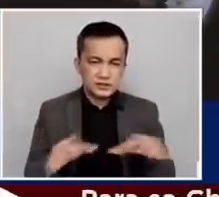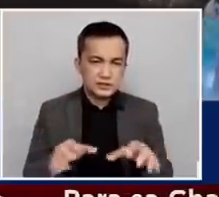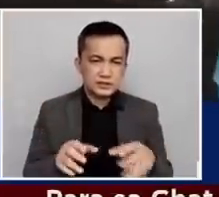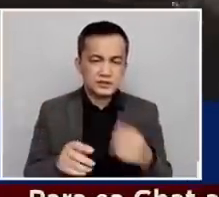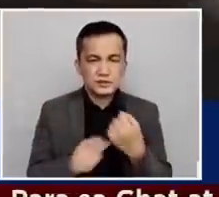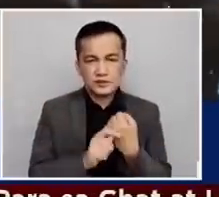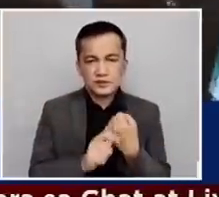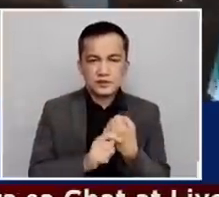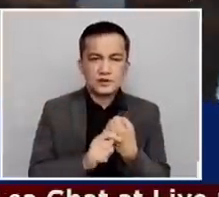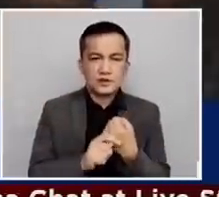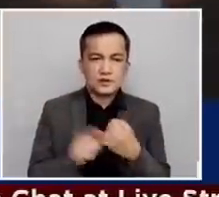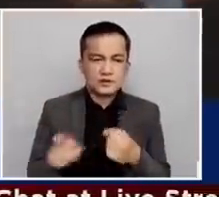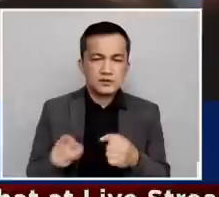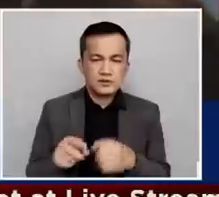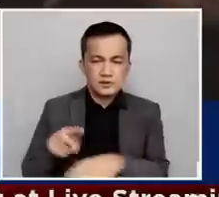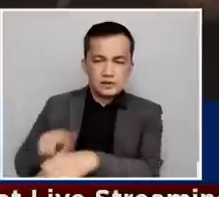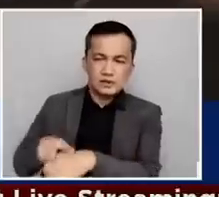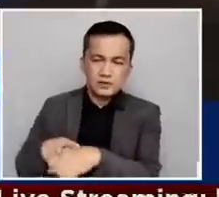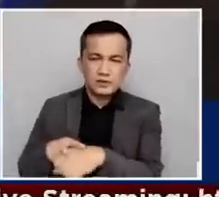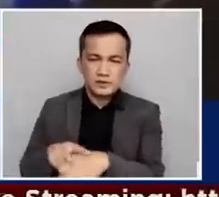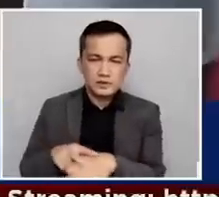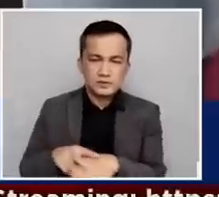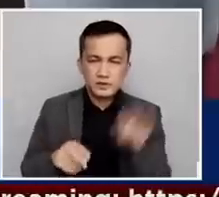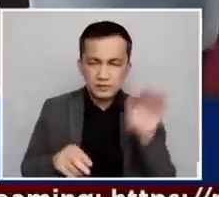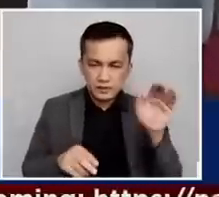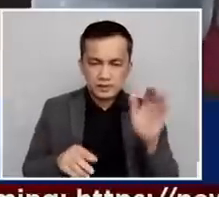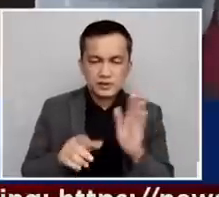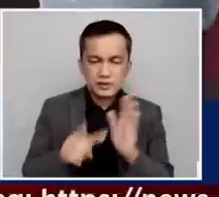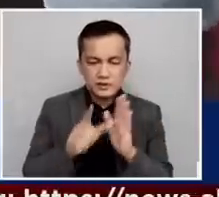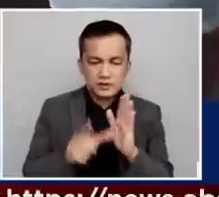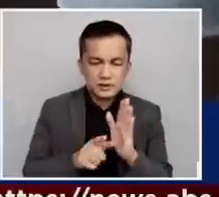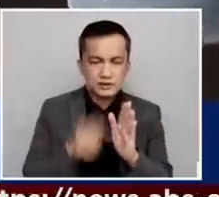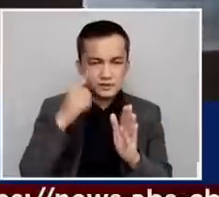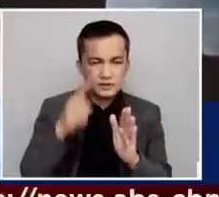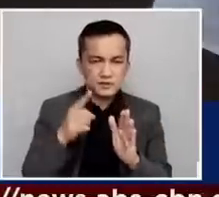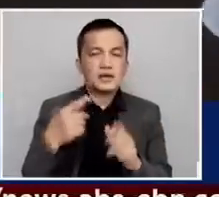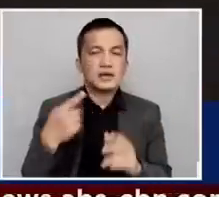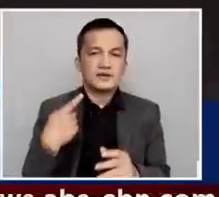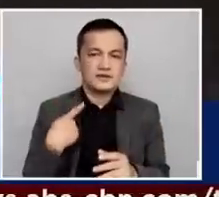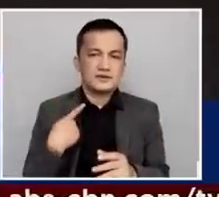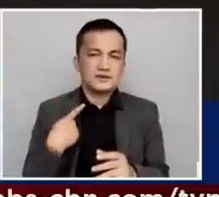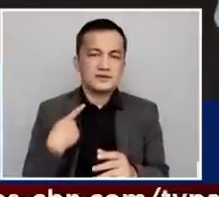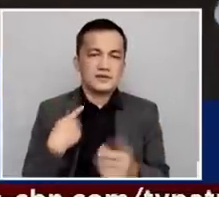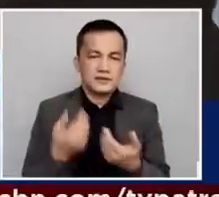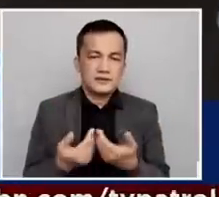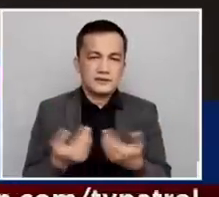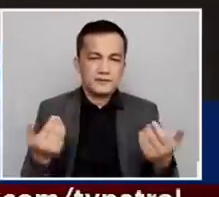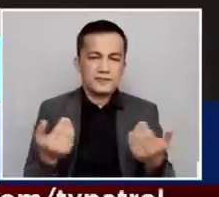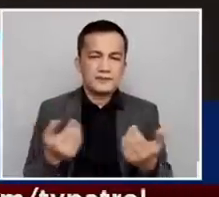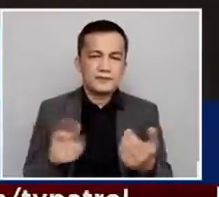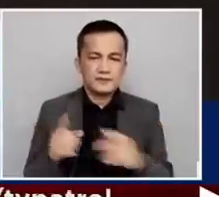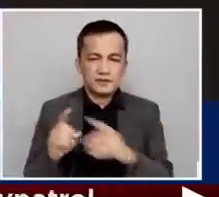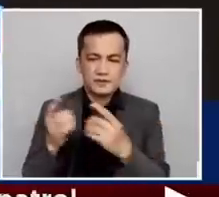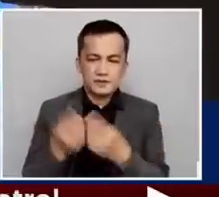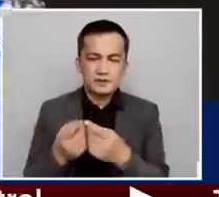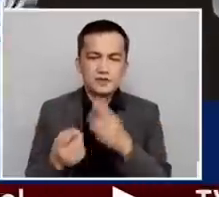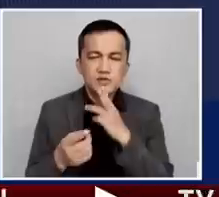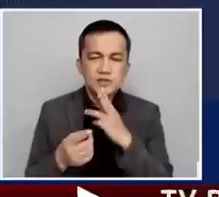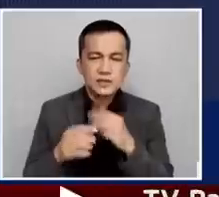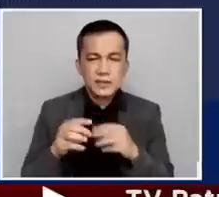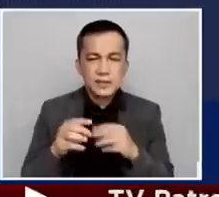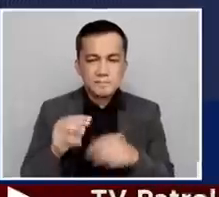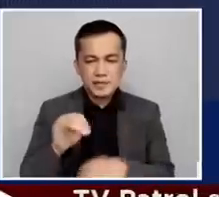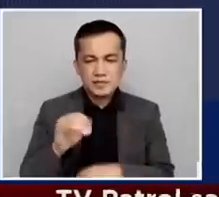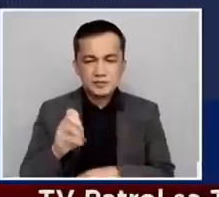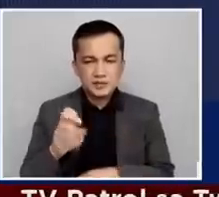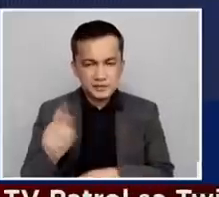pansamantala habang nakabinbin pa mga panukalang batas para sa pagkakaroon ng hiwalay na Department of Water Management.